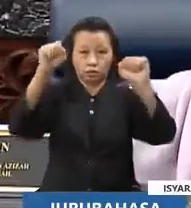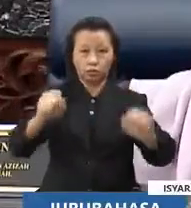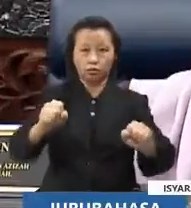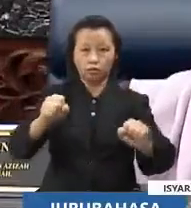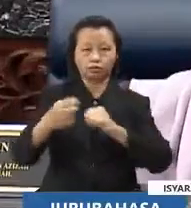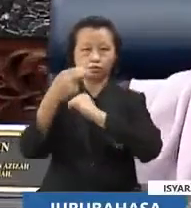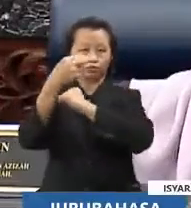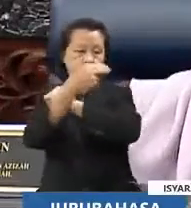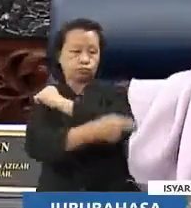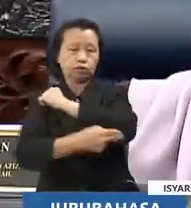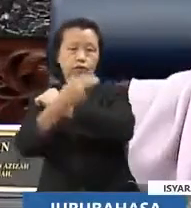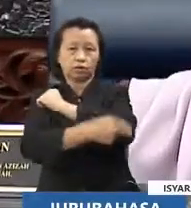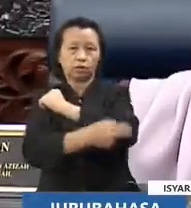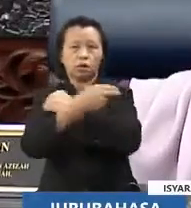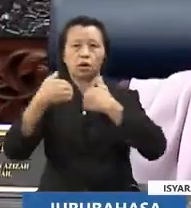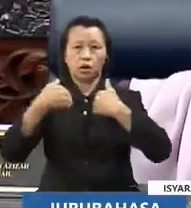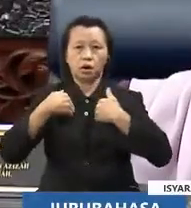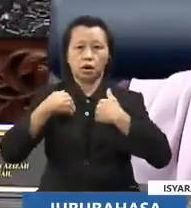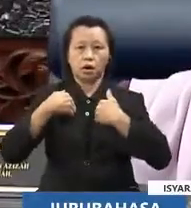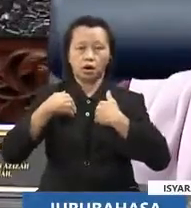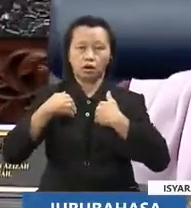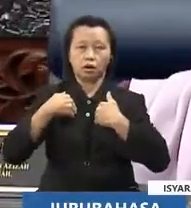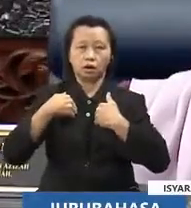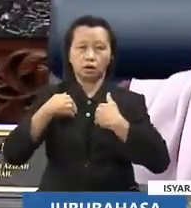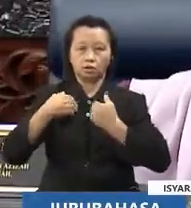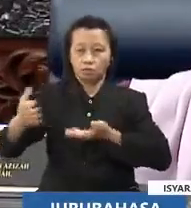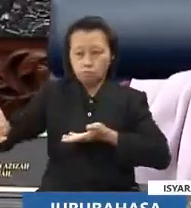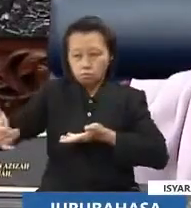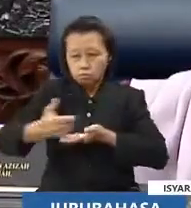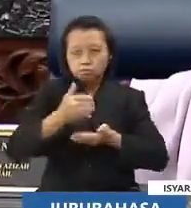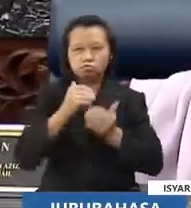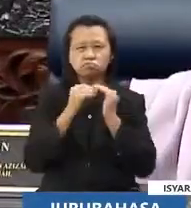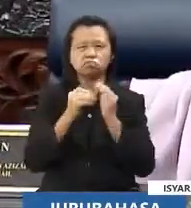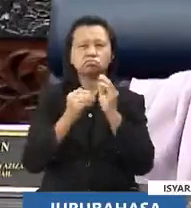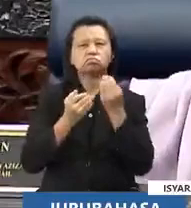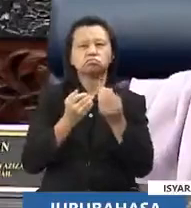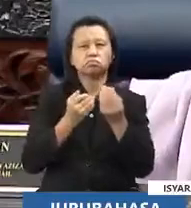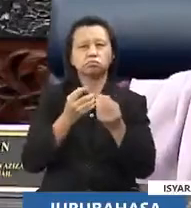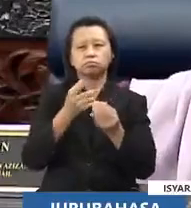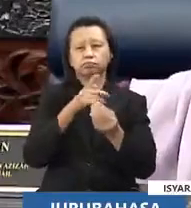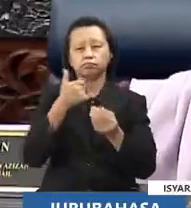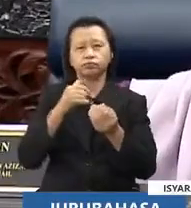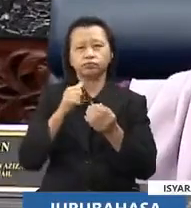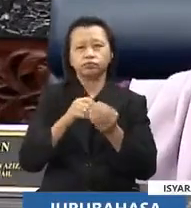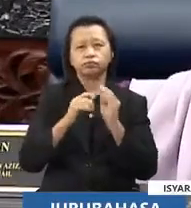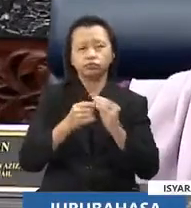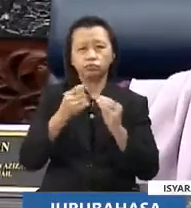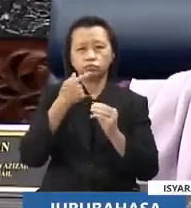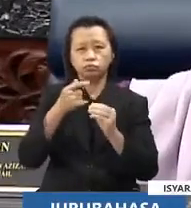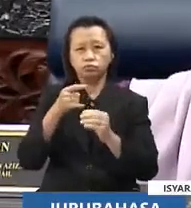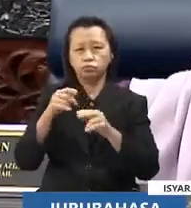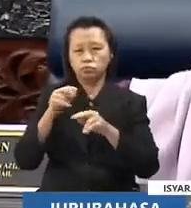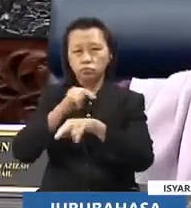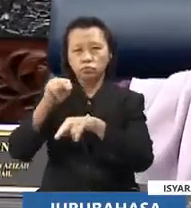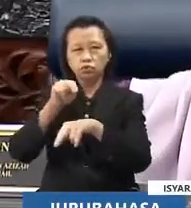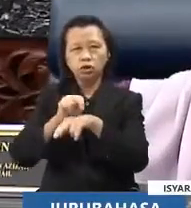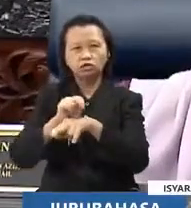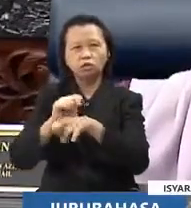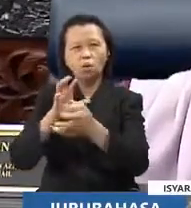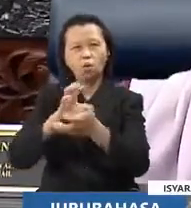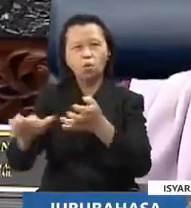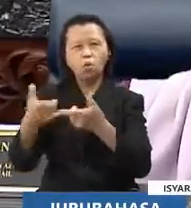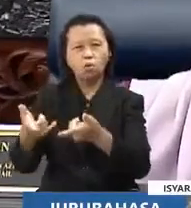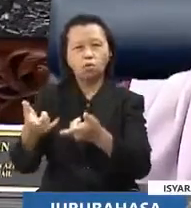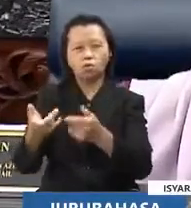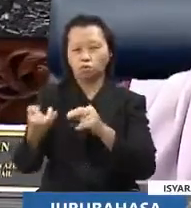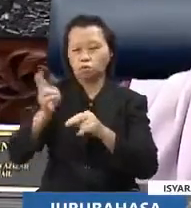ada, negeri-negeri punyai sumber hasil yang terhad sehingga kebanyakannya monetize natural resources. Jadi kita